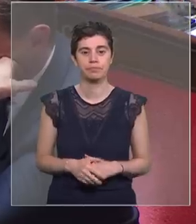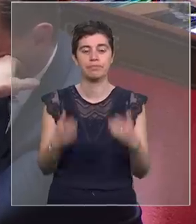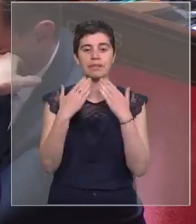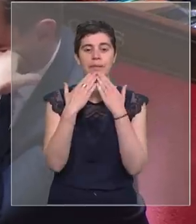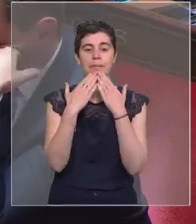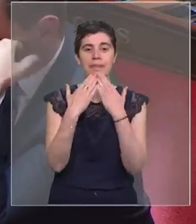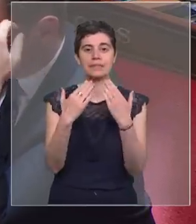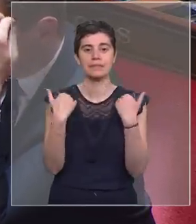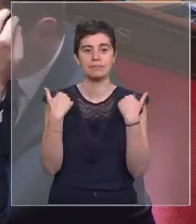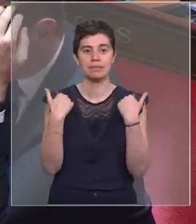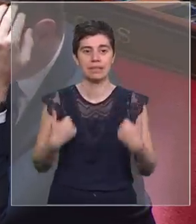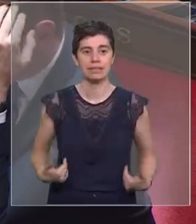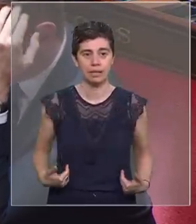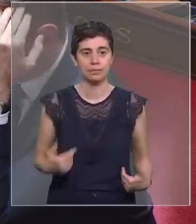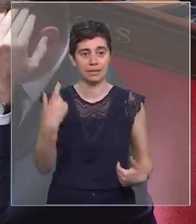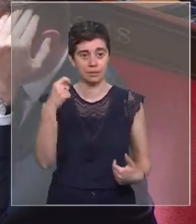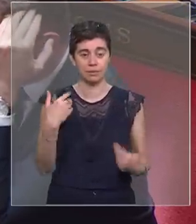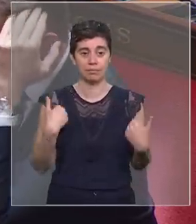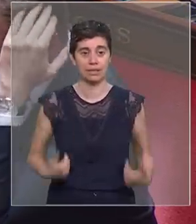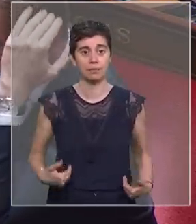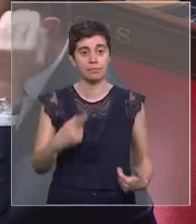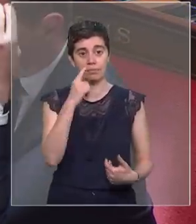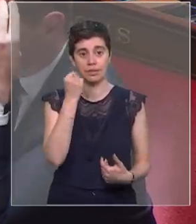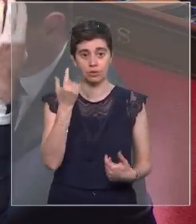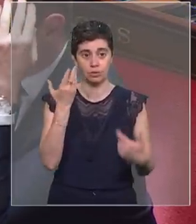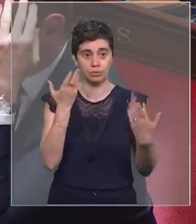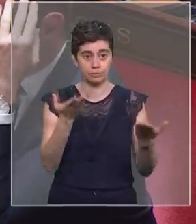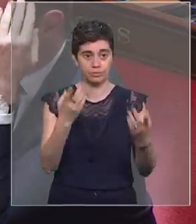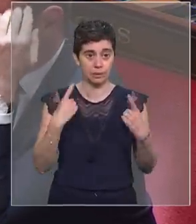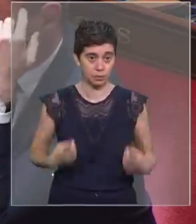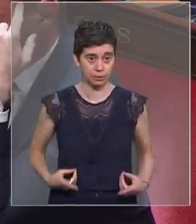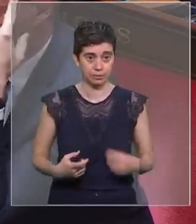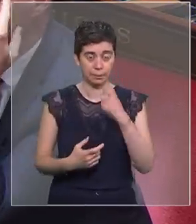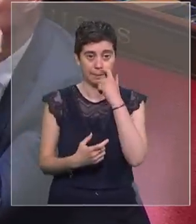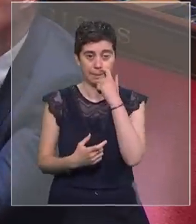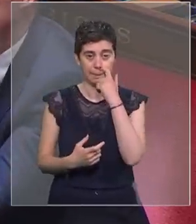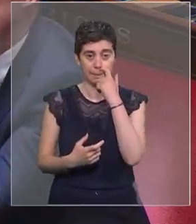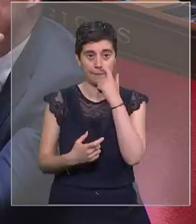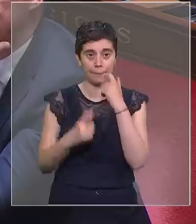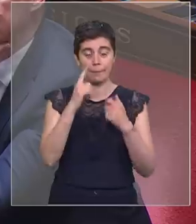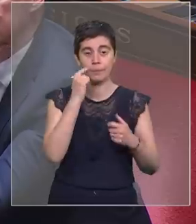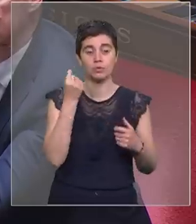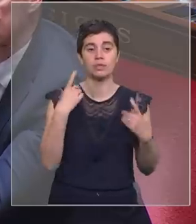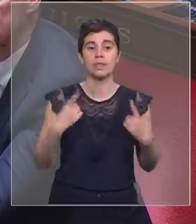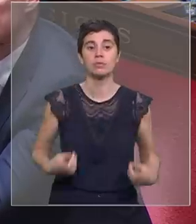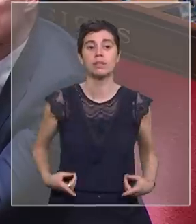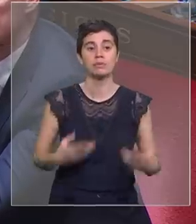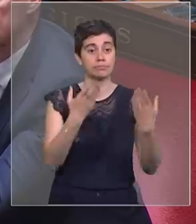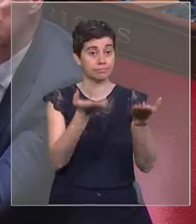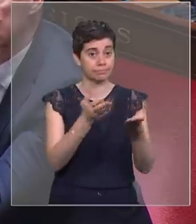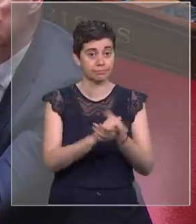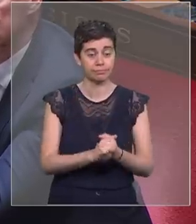Merci, Madame la Présidente, Mesdames et Messieurs les députés, Monsieur le député Marc Le